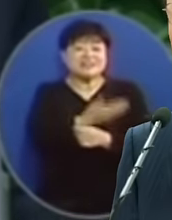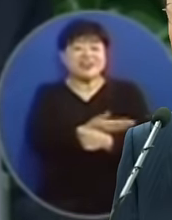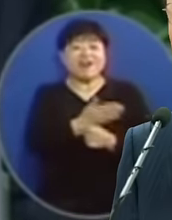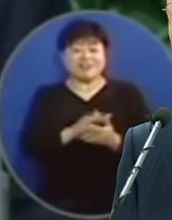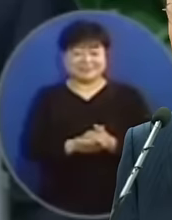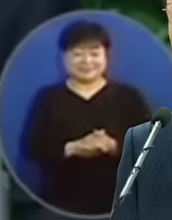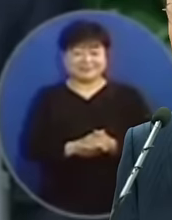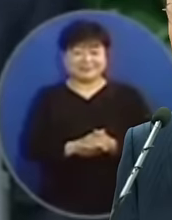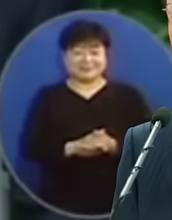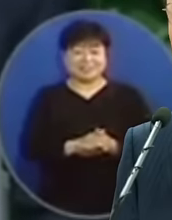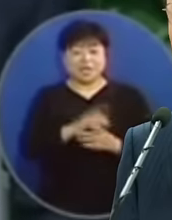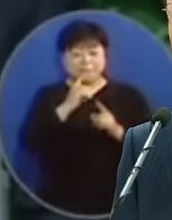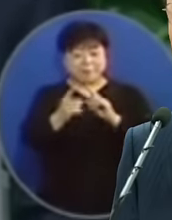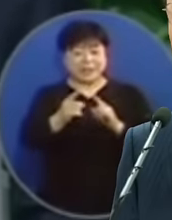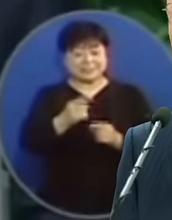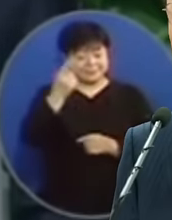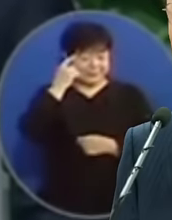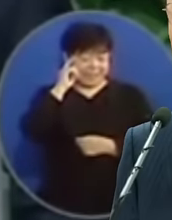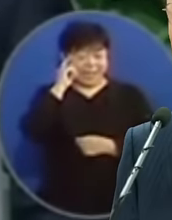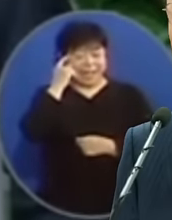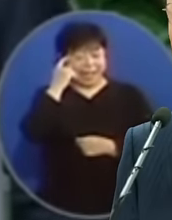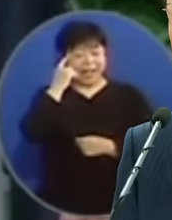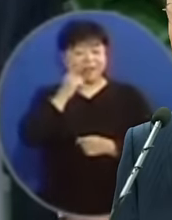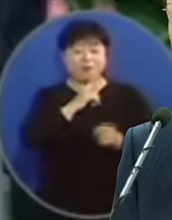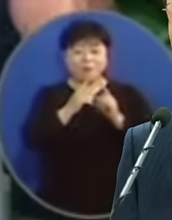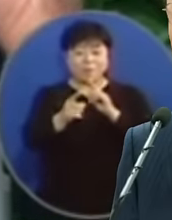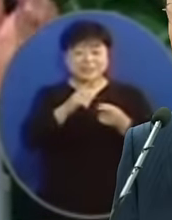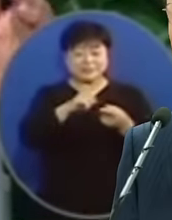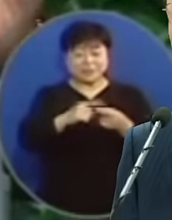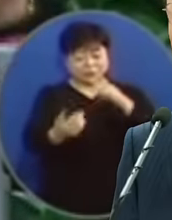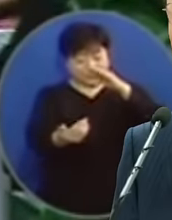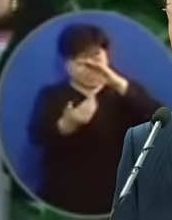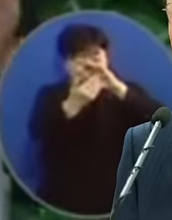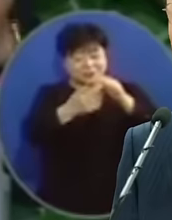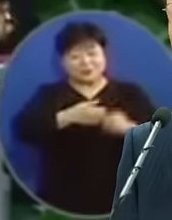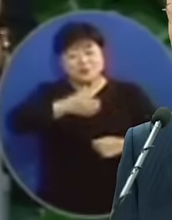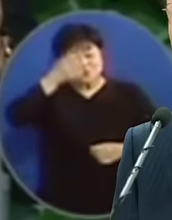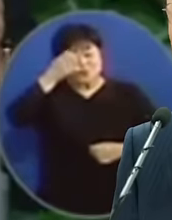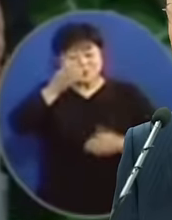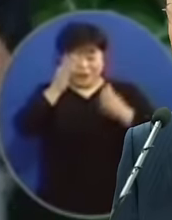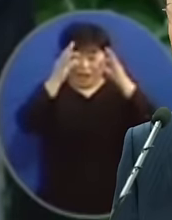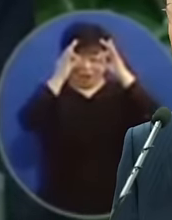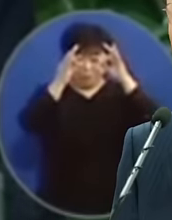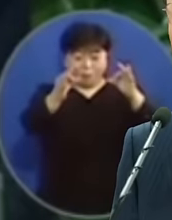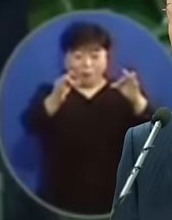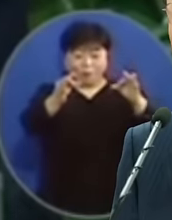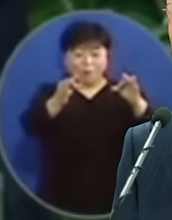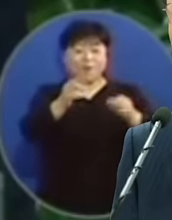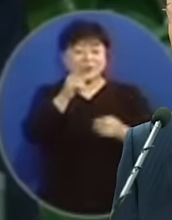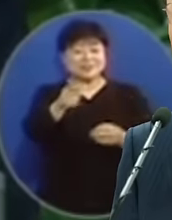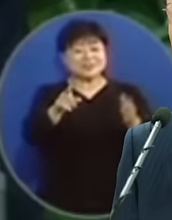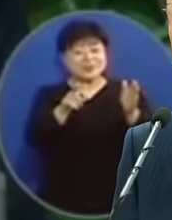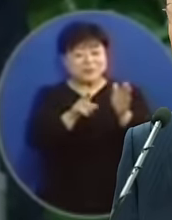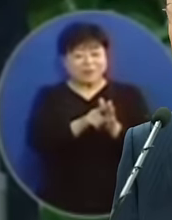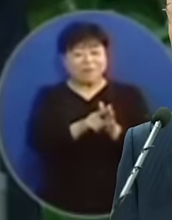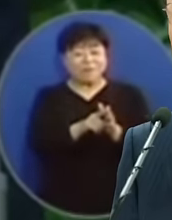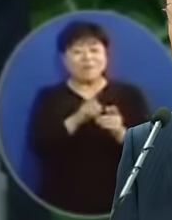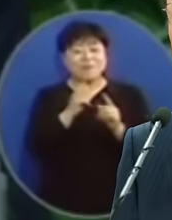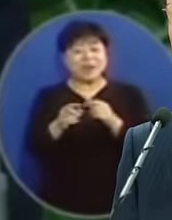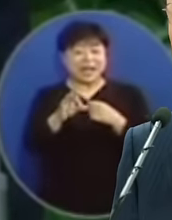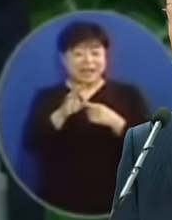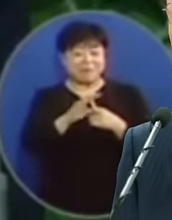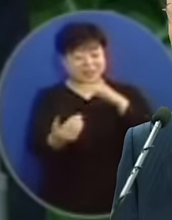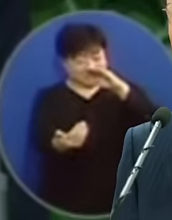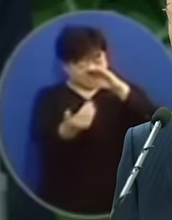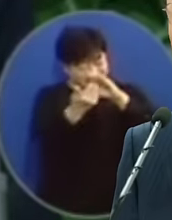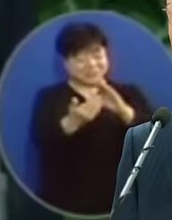것입니다. 여러분이 말씀을 생각하고 말씀대로 이루어진 것을 꿈꾸고 바라보고 그것을 믿고 말하면